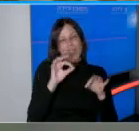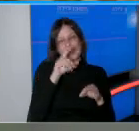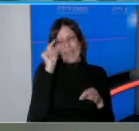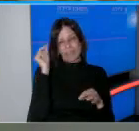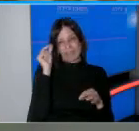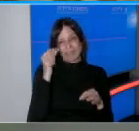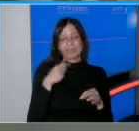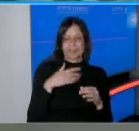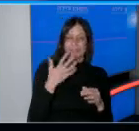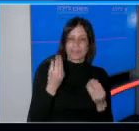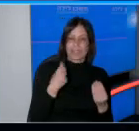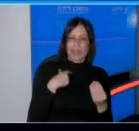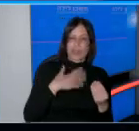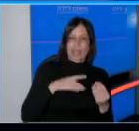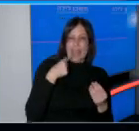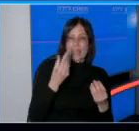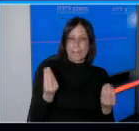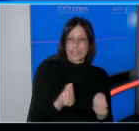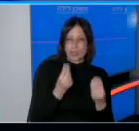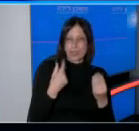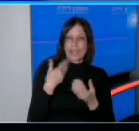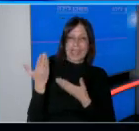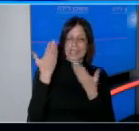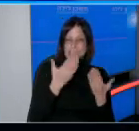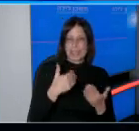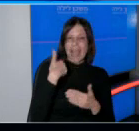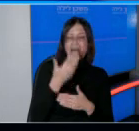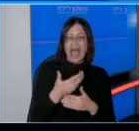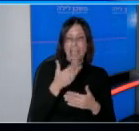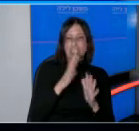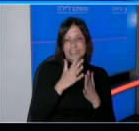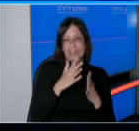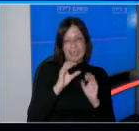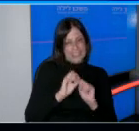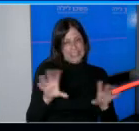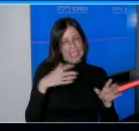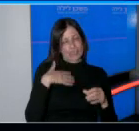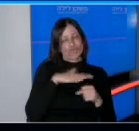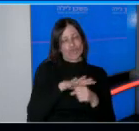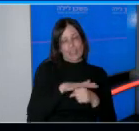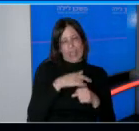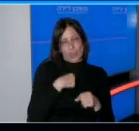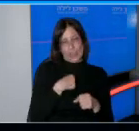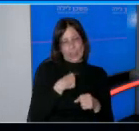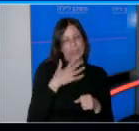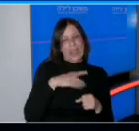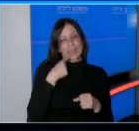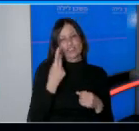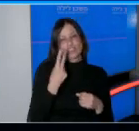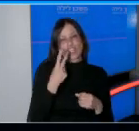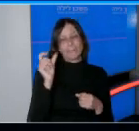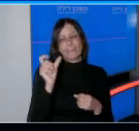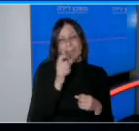רגע, אז אני רוצה להגיד עוד משהו, כי אני אזמין אותך אחרי שהספר יצא, גם שכנעת אותי, בסדר. אני רוצה שתגידי שתי מילים על אדמה